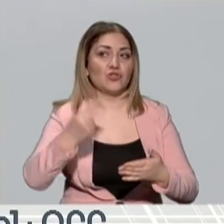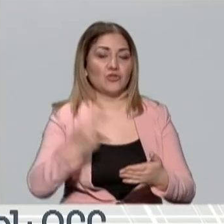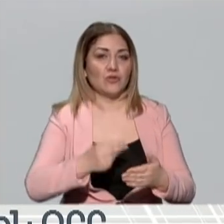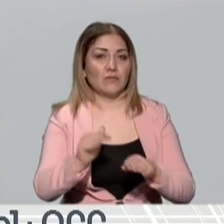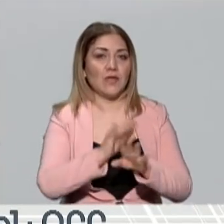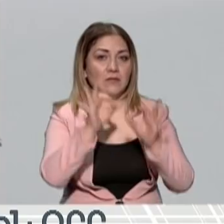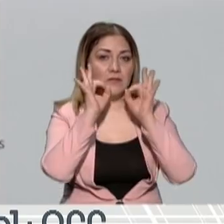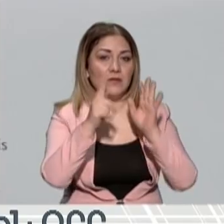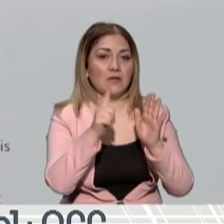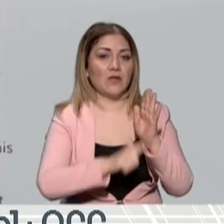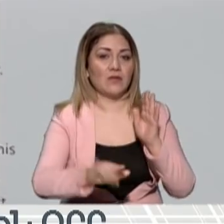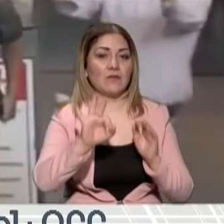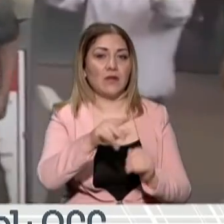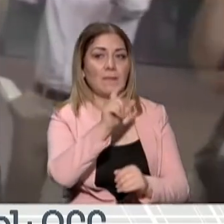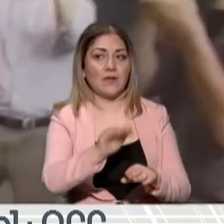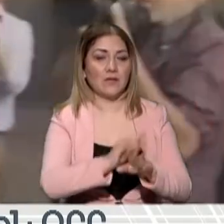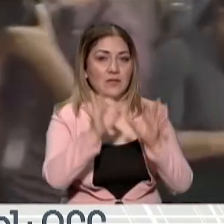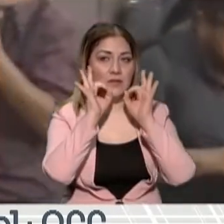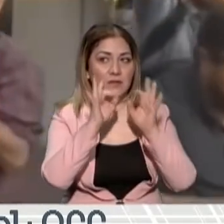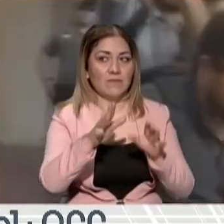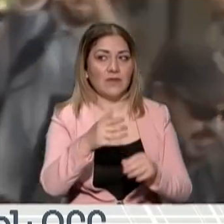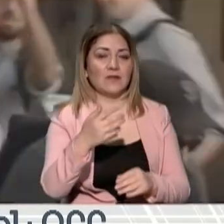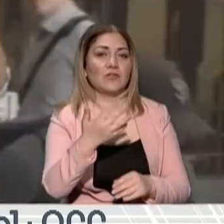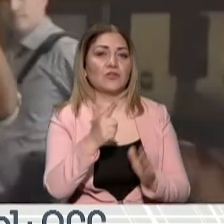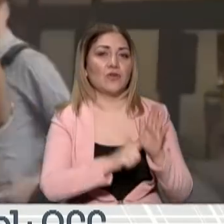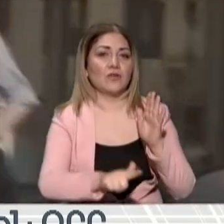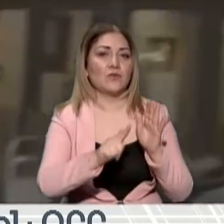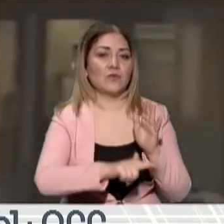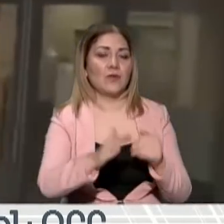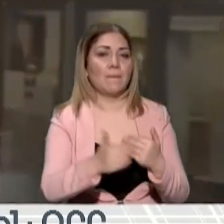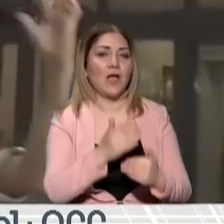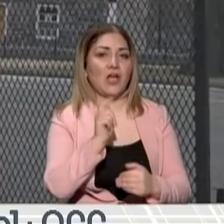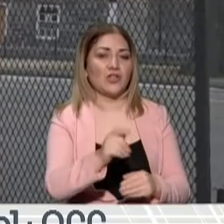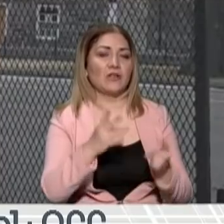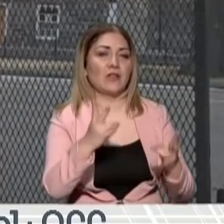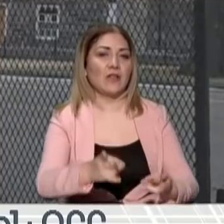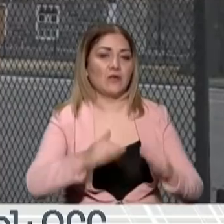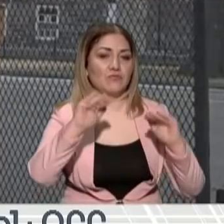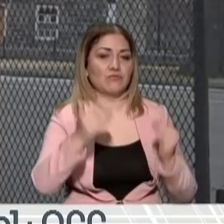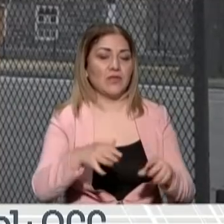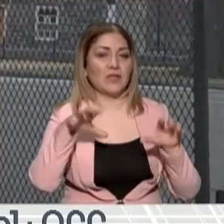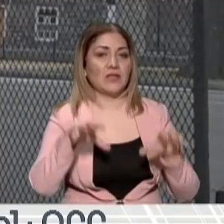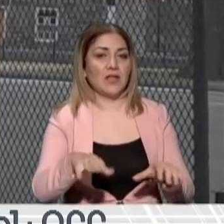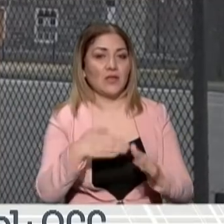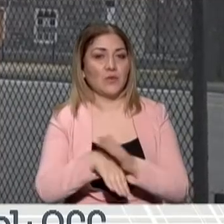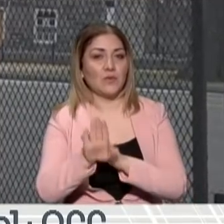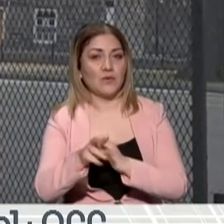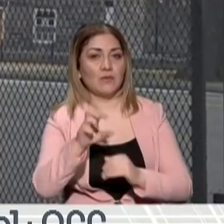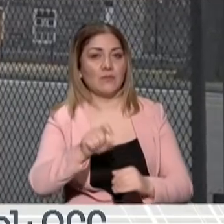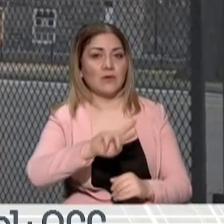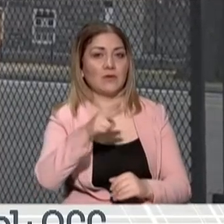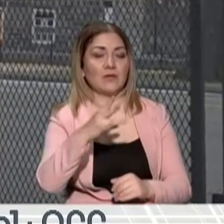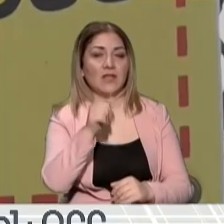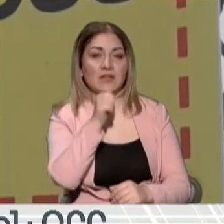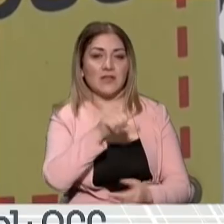հասցրեց ներում շնորել 73 մարդու եւ մեղմացնել եւս 70-ի պատիժը։ Հեռացող նախագահը Բայդենի երթմնակալությանը ներկա